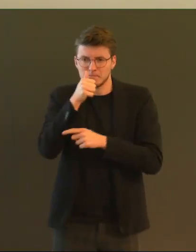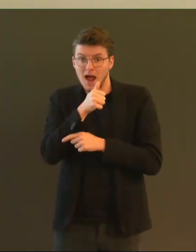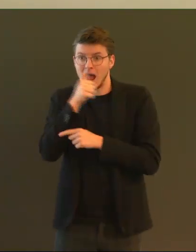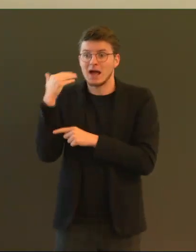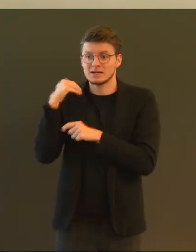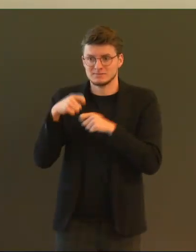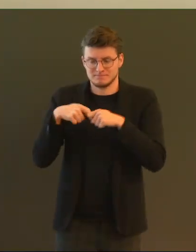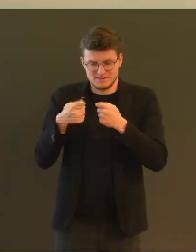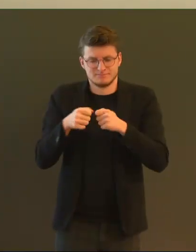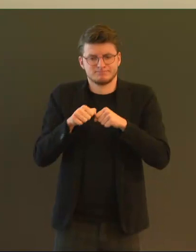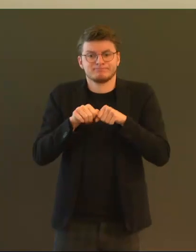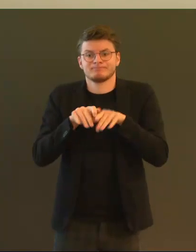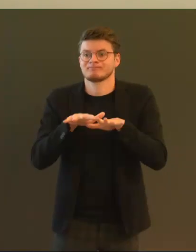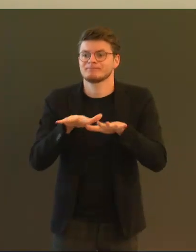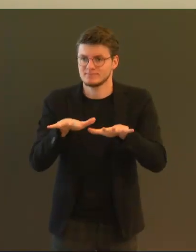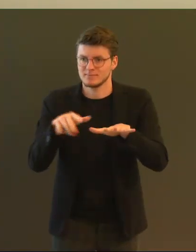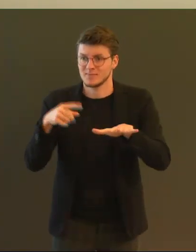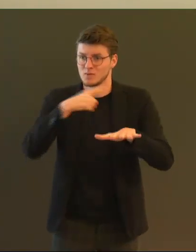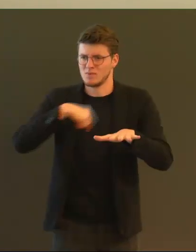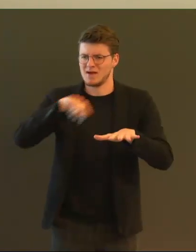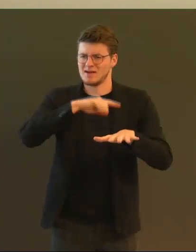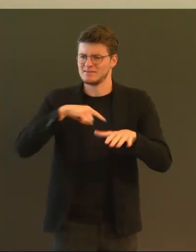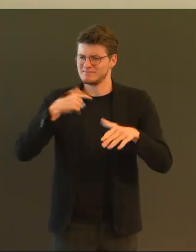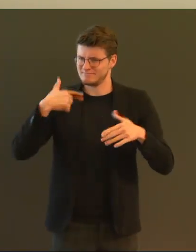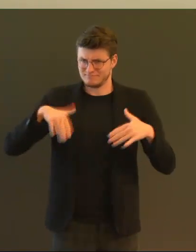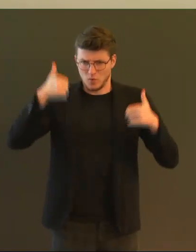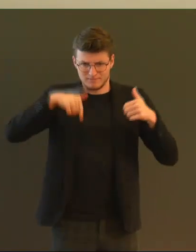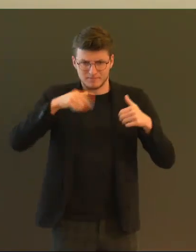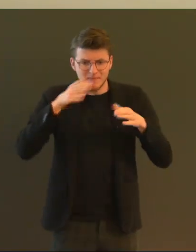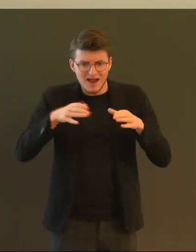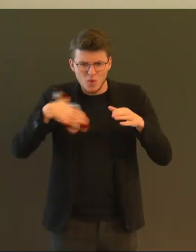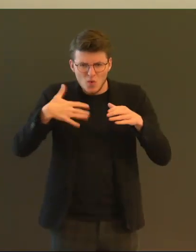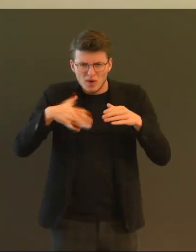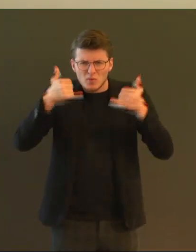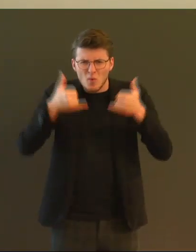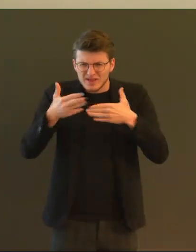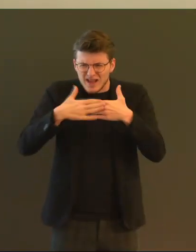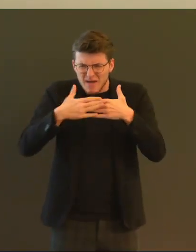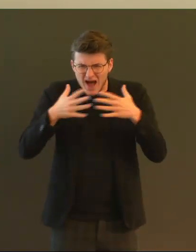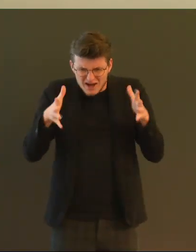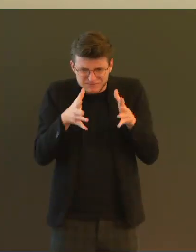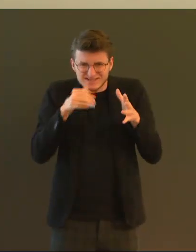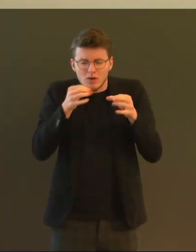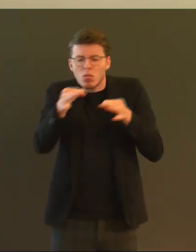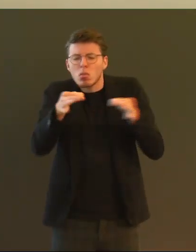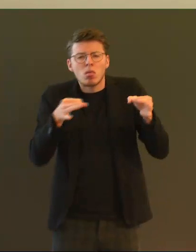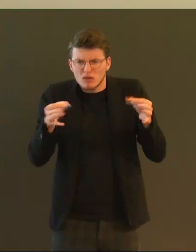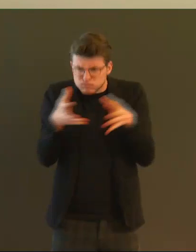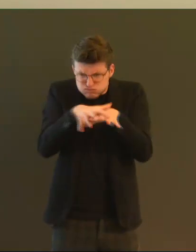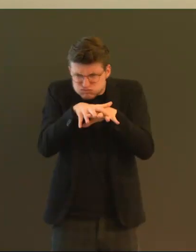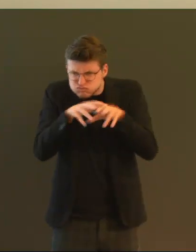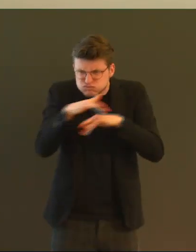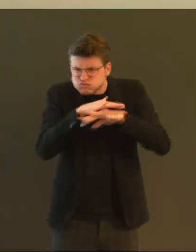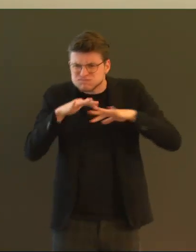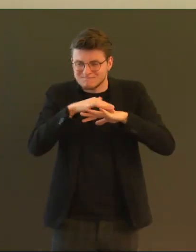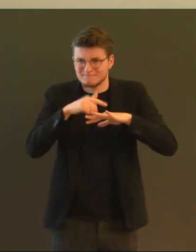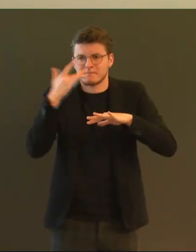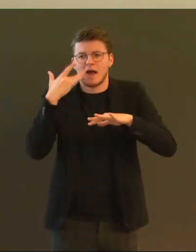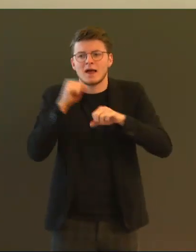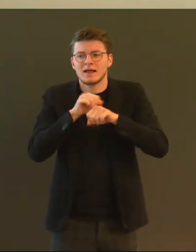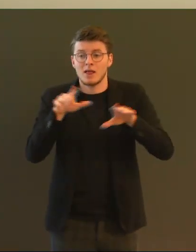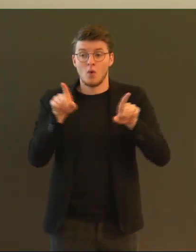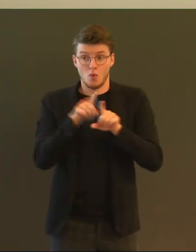verouderde bevolking. Dit weegt door in de cijfers. Maar het is toch ook belangrijk om te vermelden dat er in heel